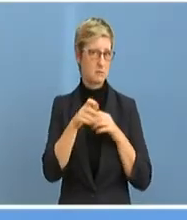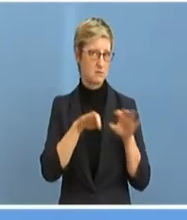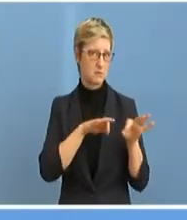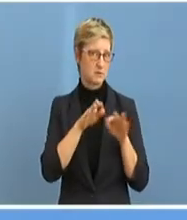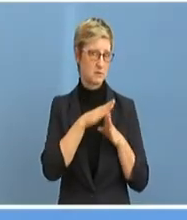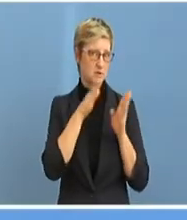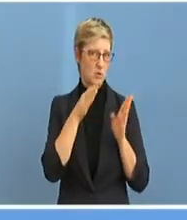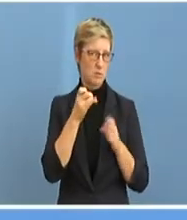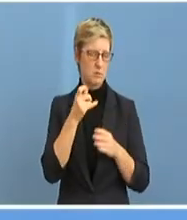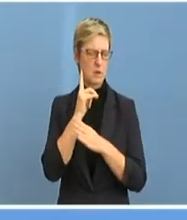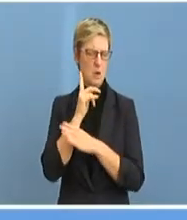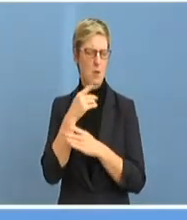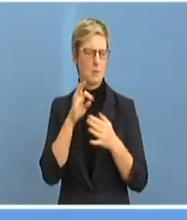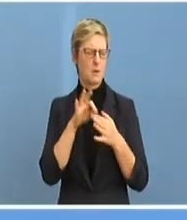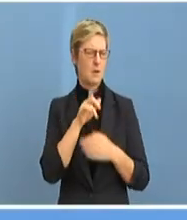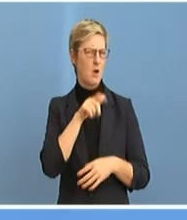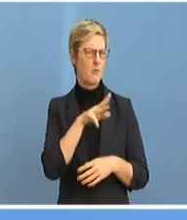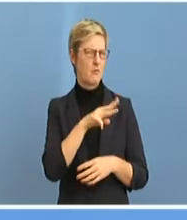Letzteres.